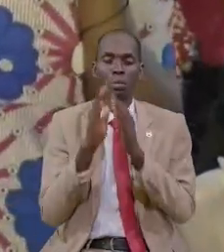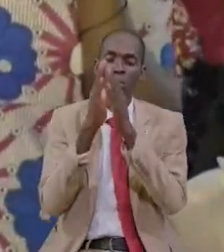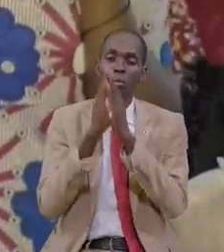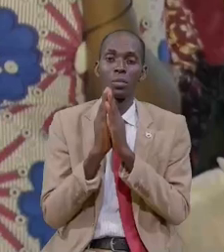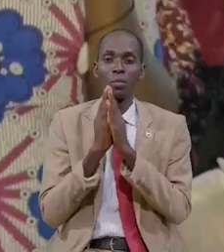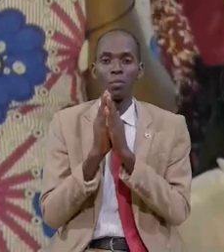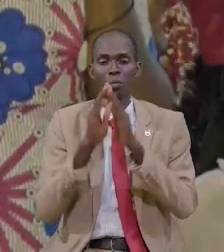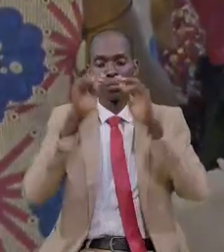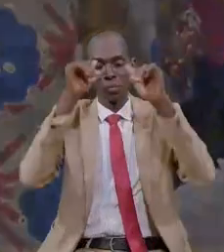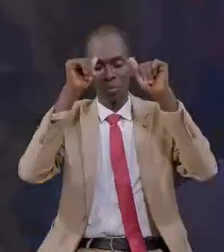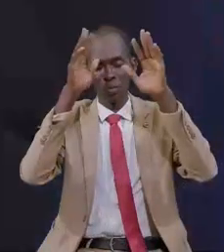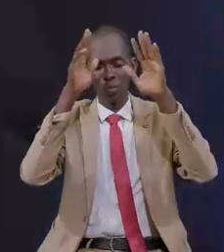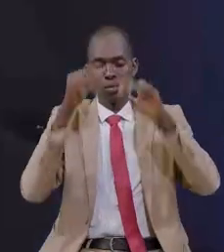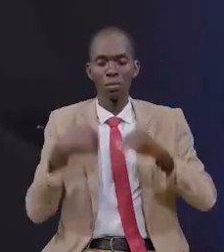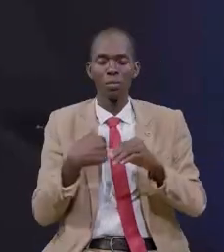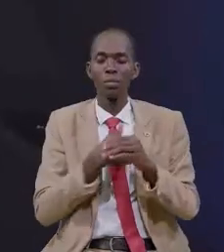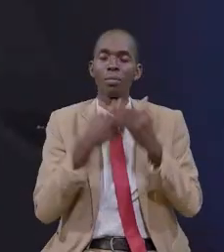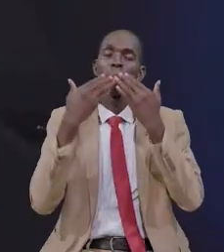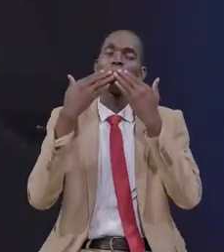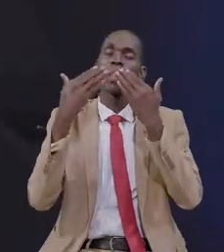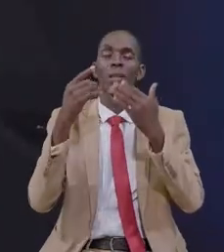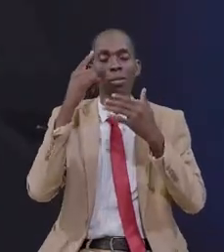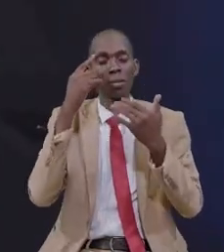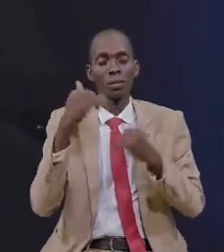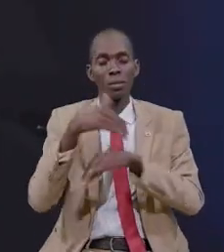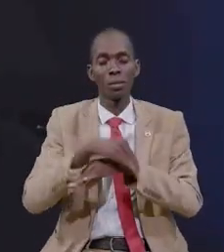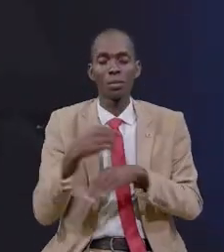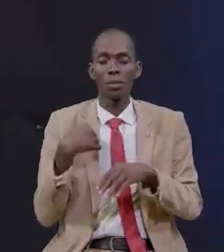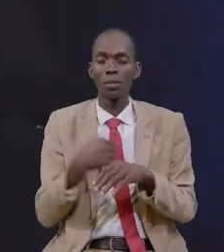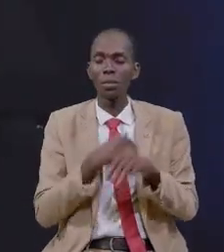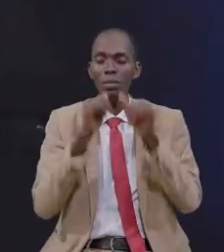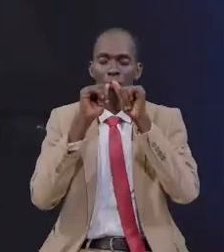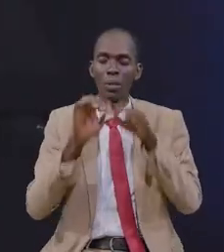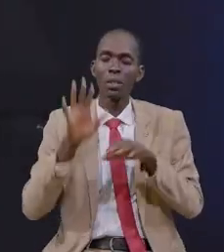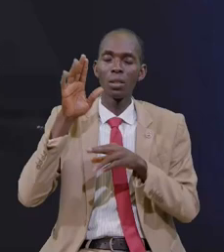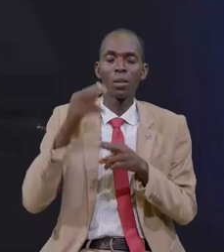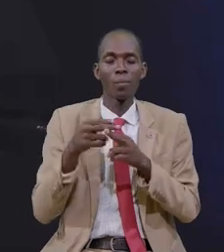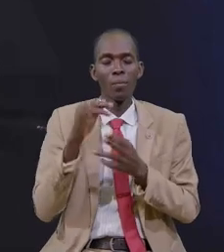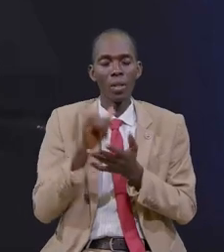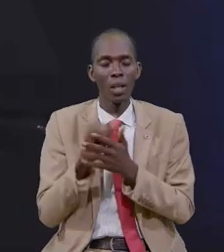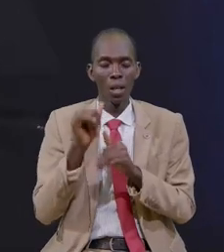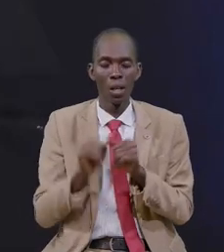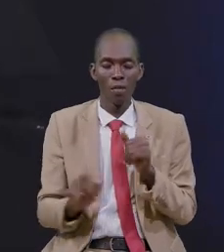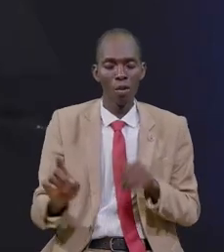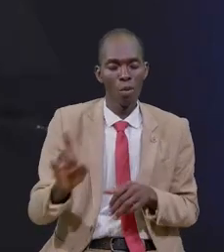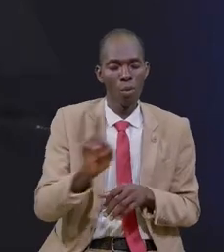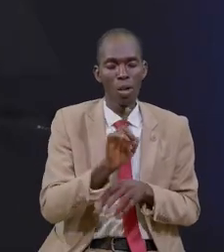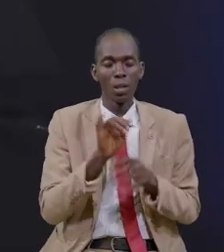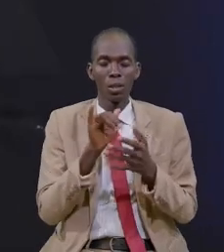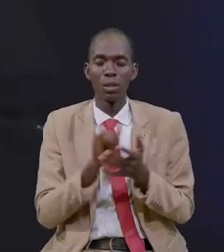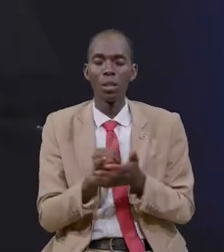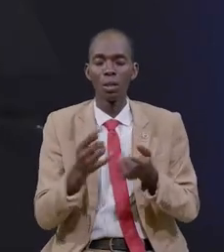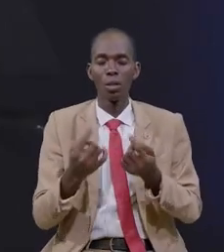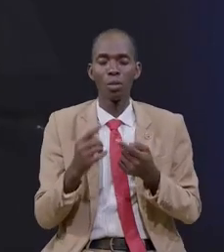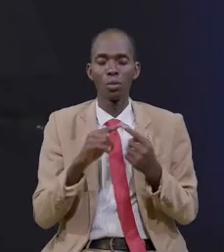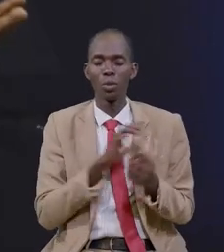Père, nous te remercions ce soir. Nous bénissons ton nom, parce que quiconque